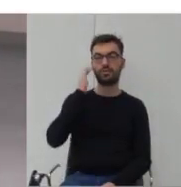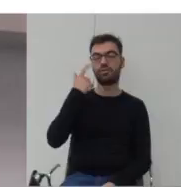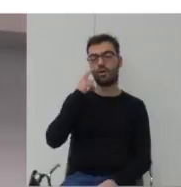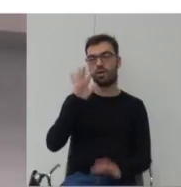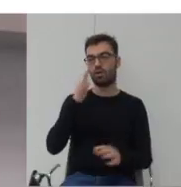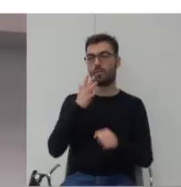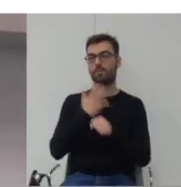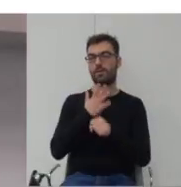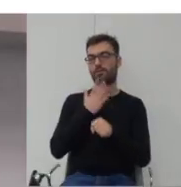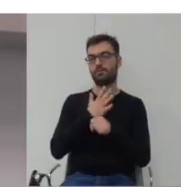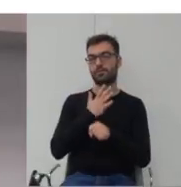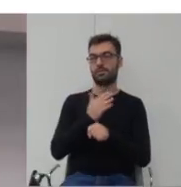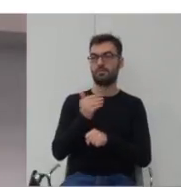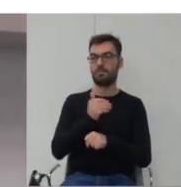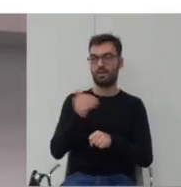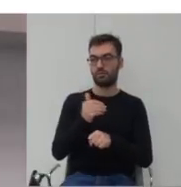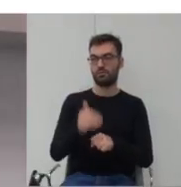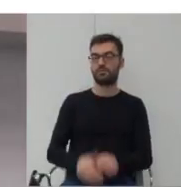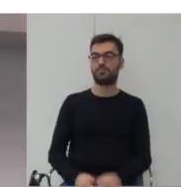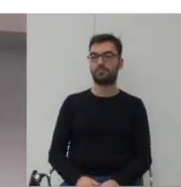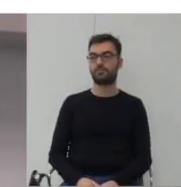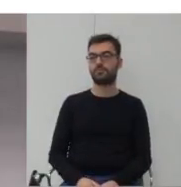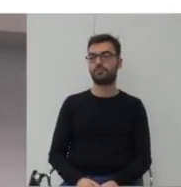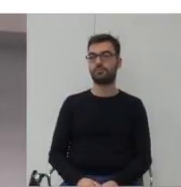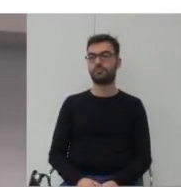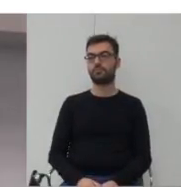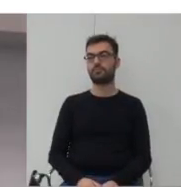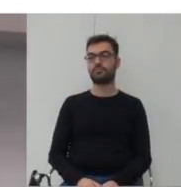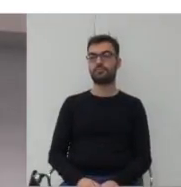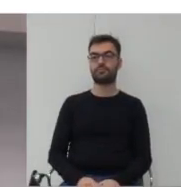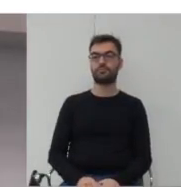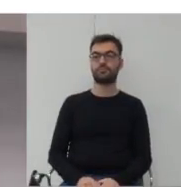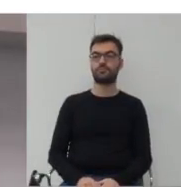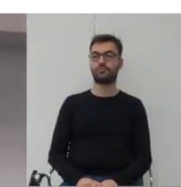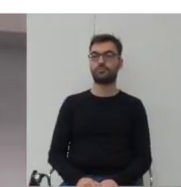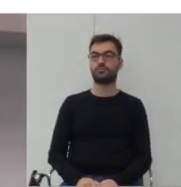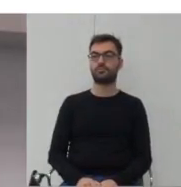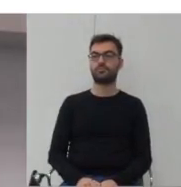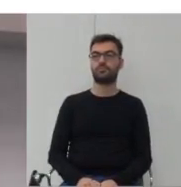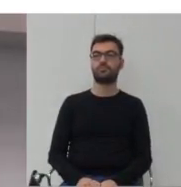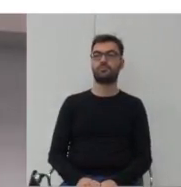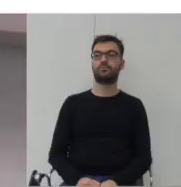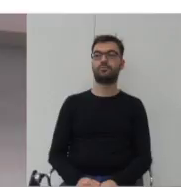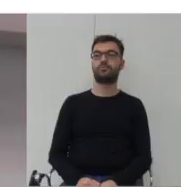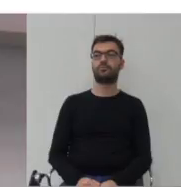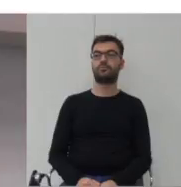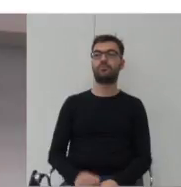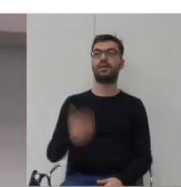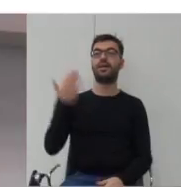około 50 metrów. Akurat w tym przypadku nie